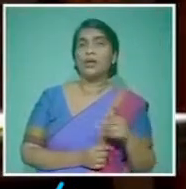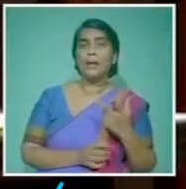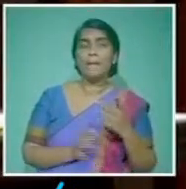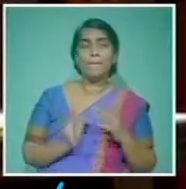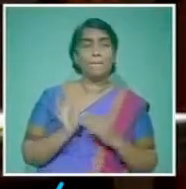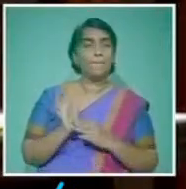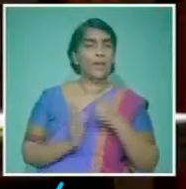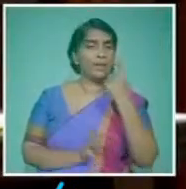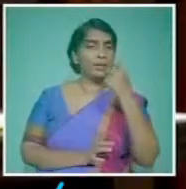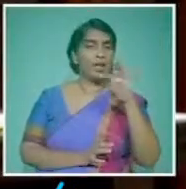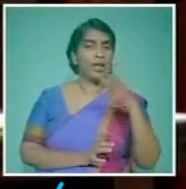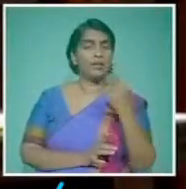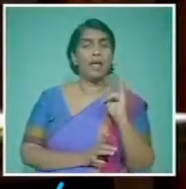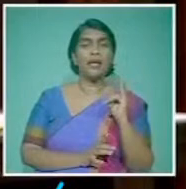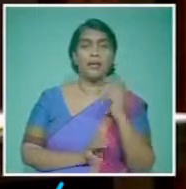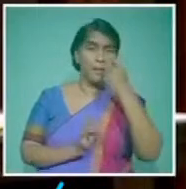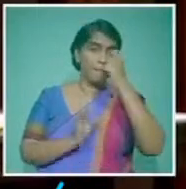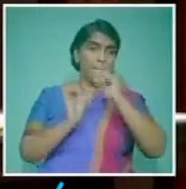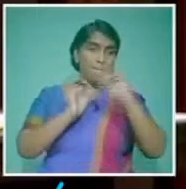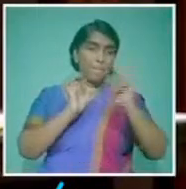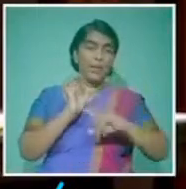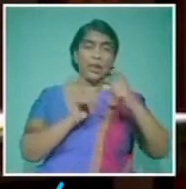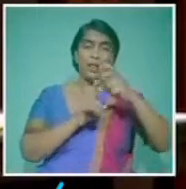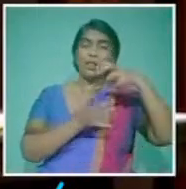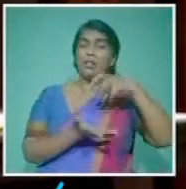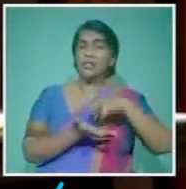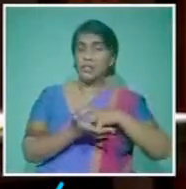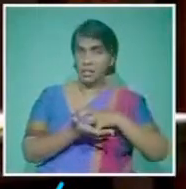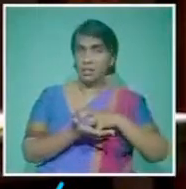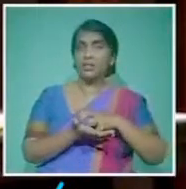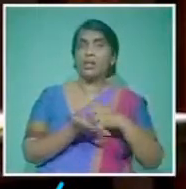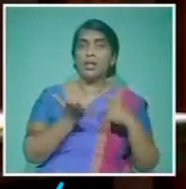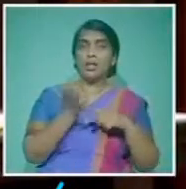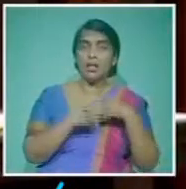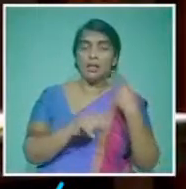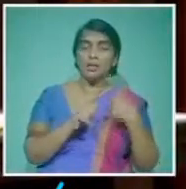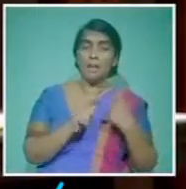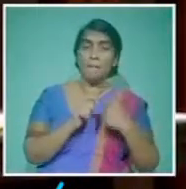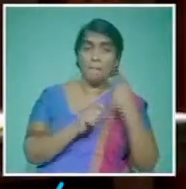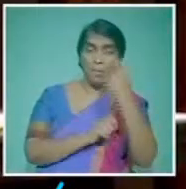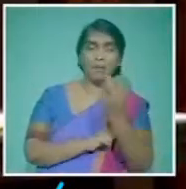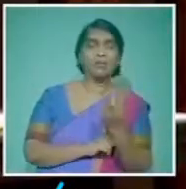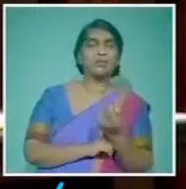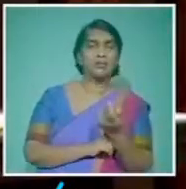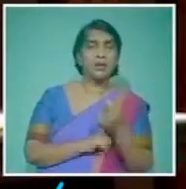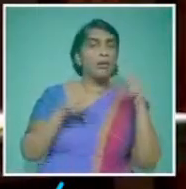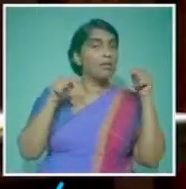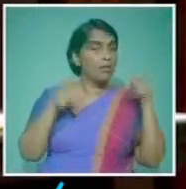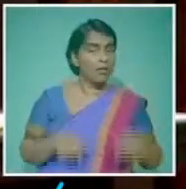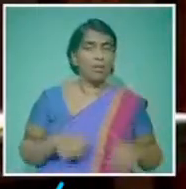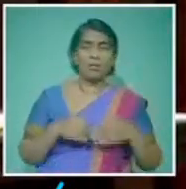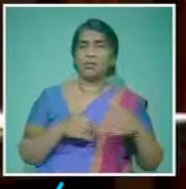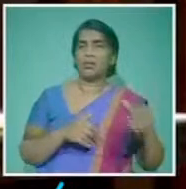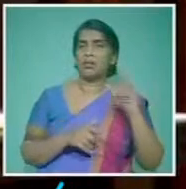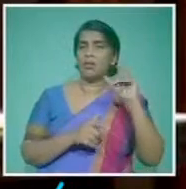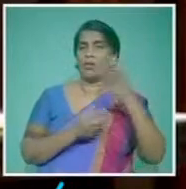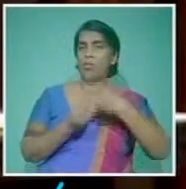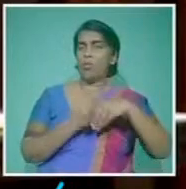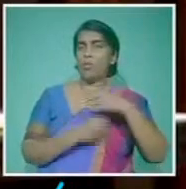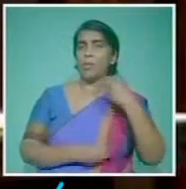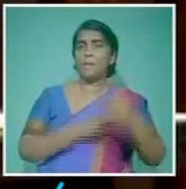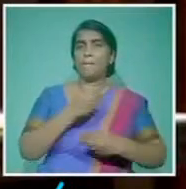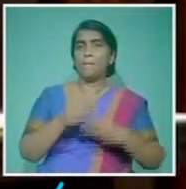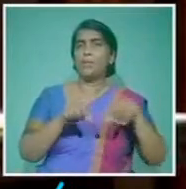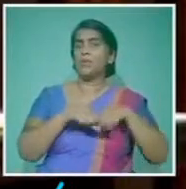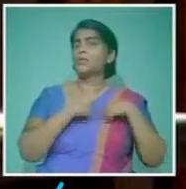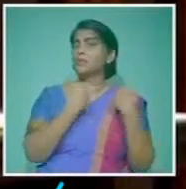මිලියන 1460ක් ඕනේ මඩකලපුව දිස්ත්‍රික්කේ විතරක්ද මේ ලංකාවේ බදු කියන ජනතාවගේ සල්ලි. හැබැයි අද වෙනතුරු මේ කාබනික පොහොර නිෂ්පාදනය